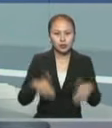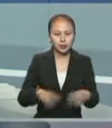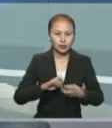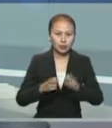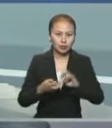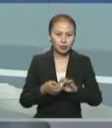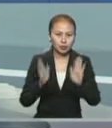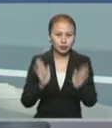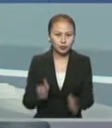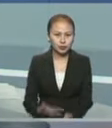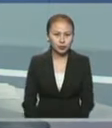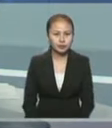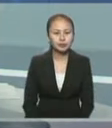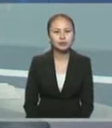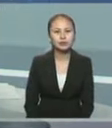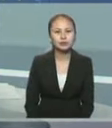жергілікті атқарушы билік өкілдері.